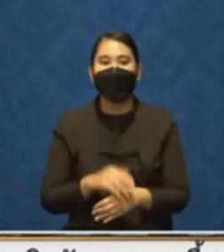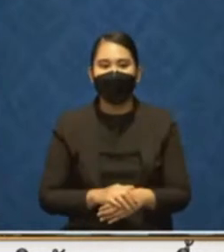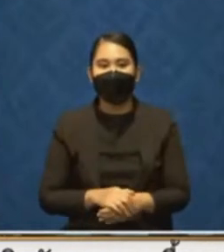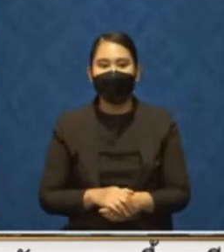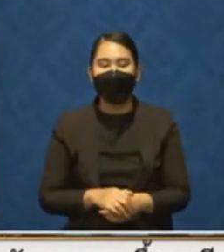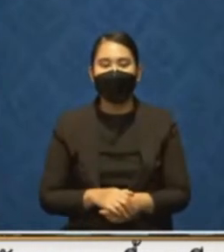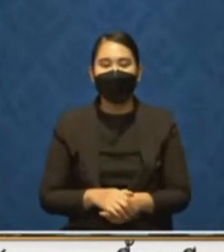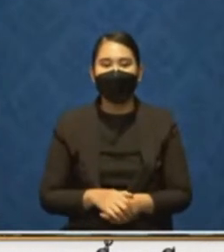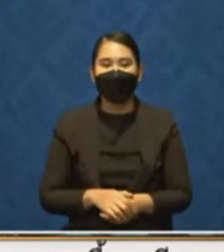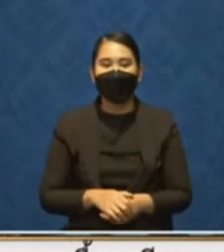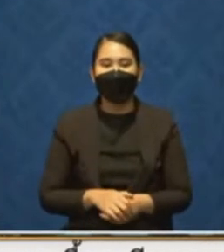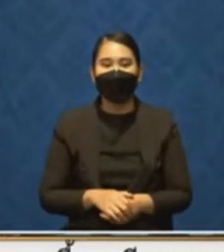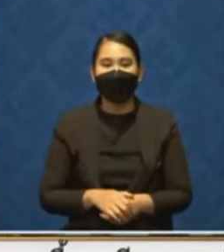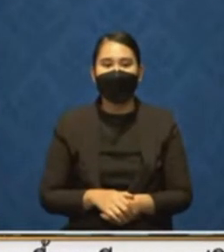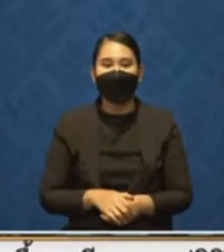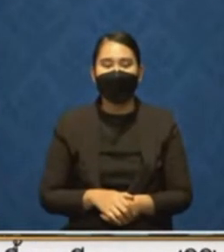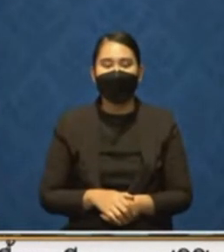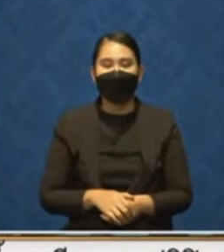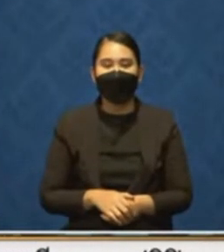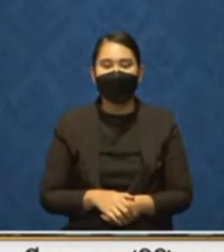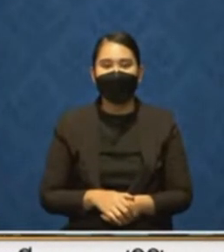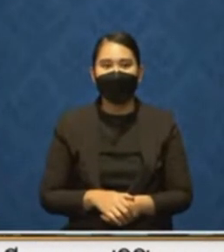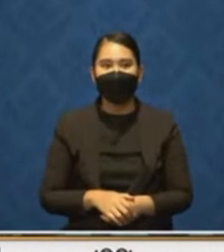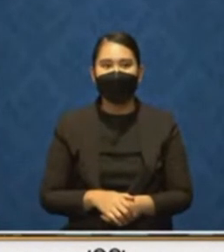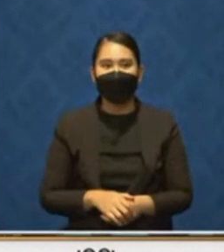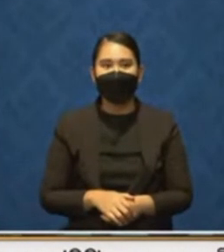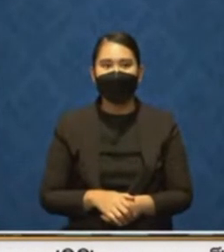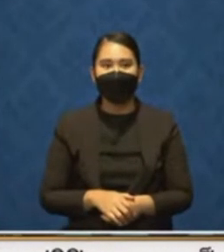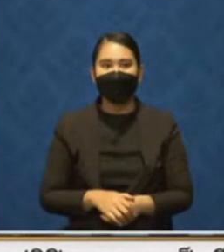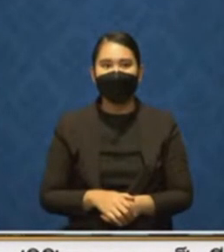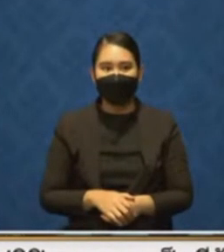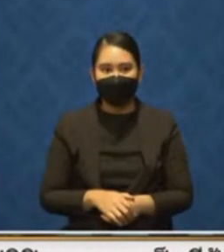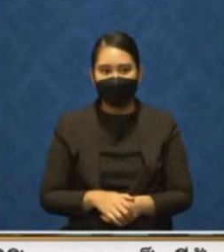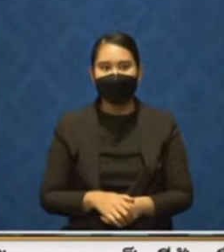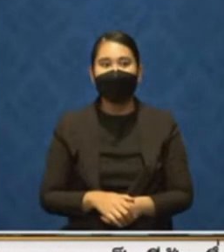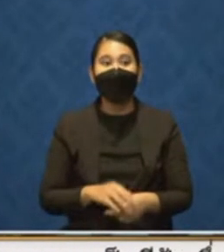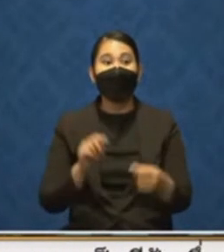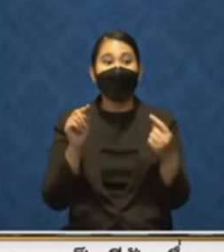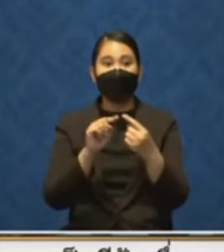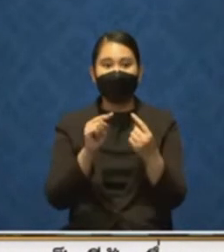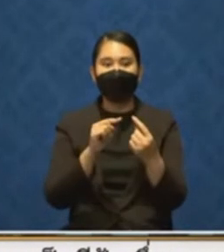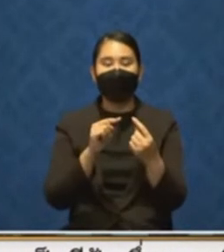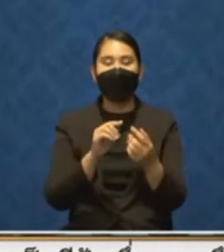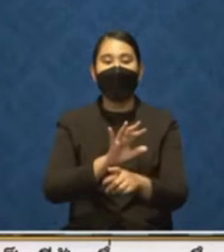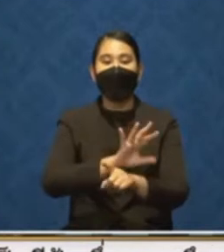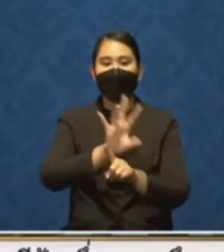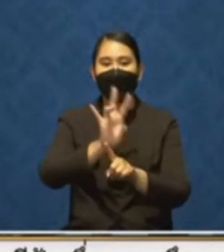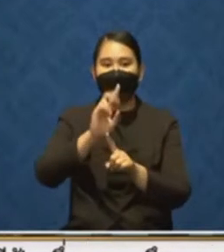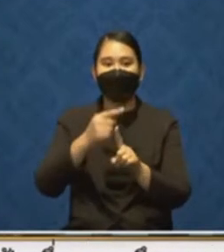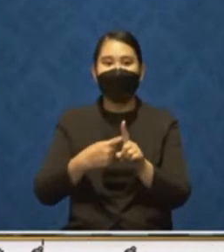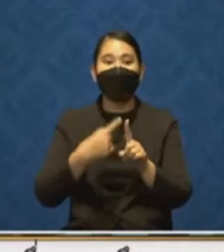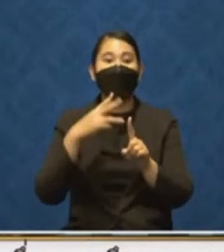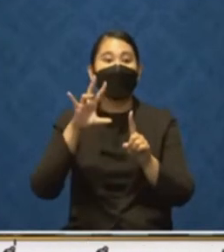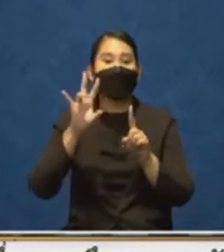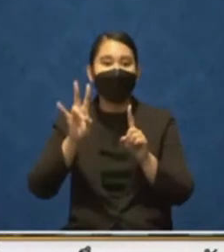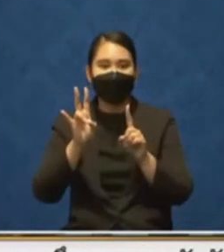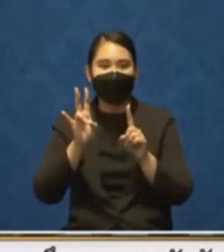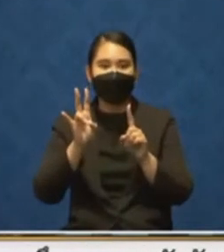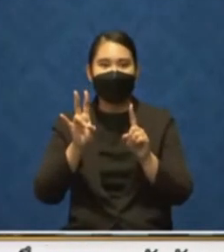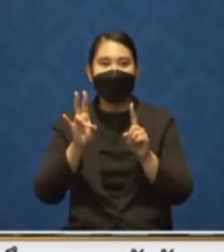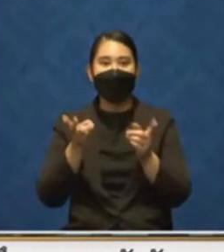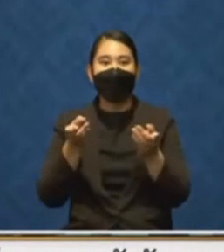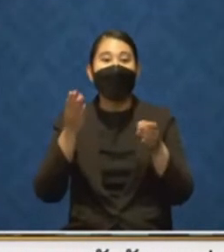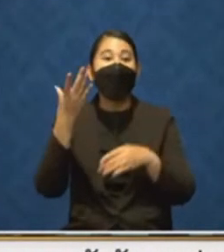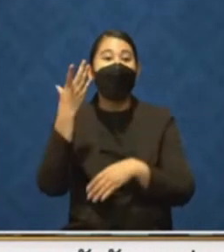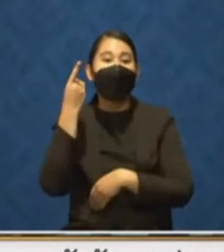เนี่ยจะเห็นได้ว่ามีการรับฟังคำวิจารณ์ครับตั้งแต่วันที่ 7กรกฎาคมติดเมื่อวานนี้